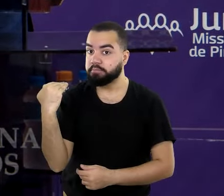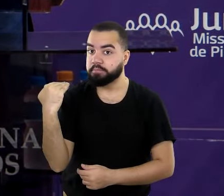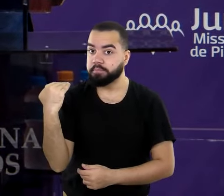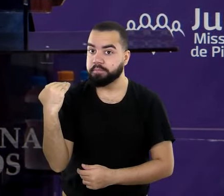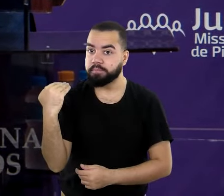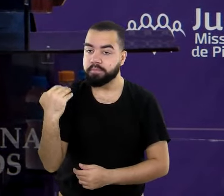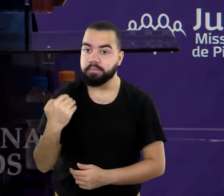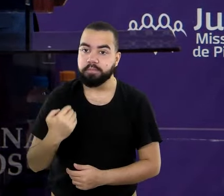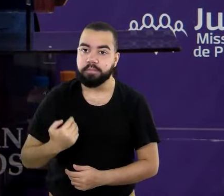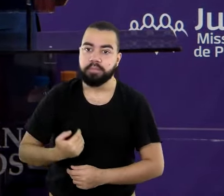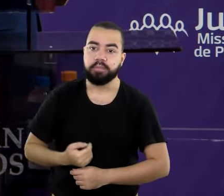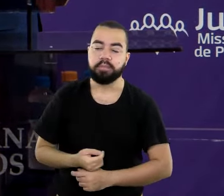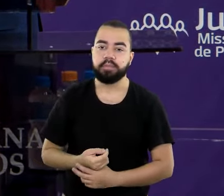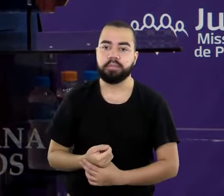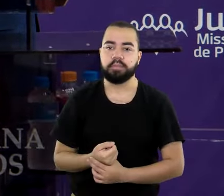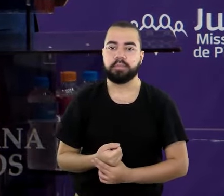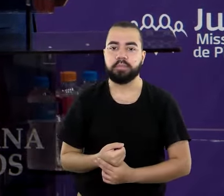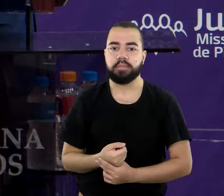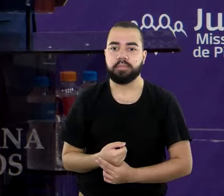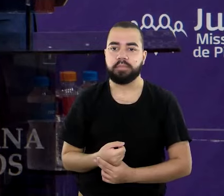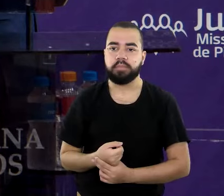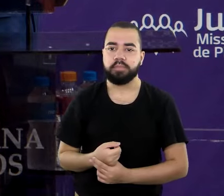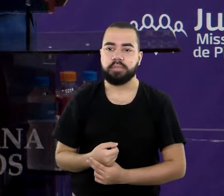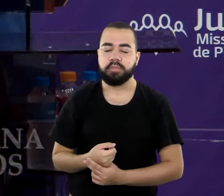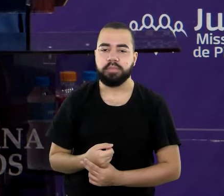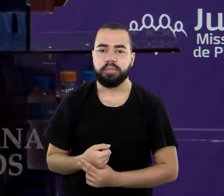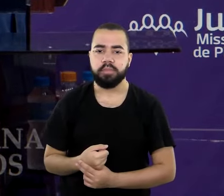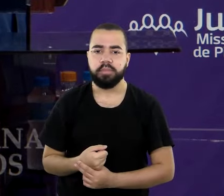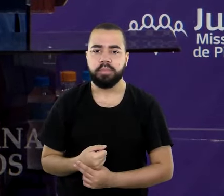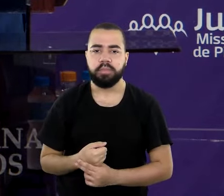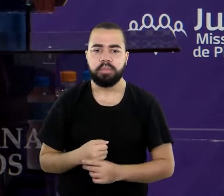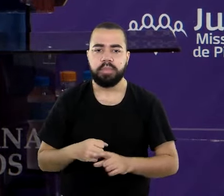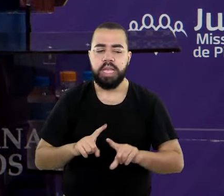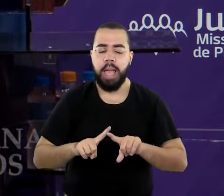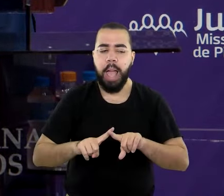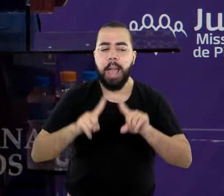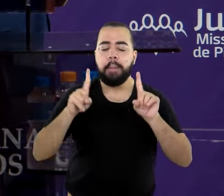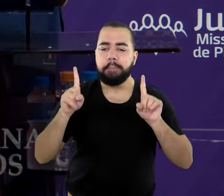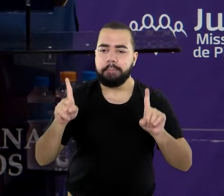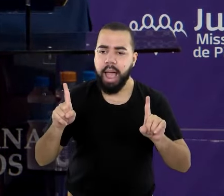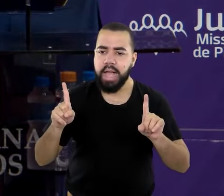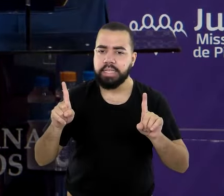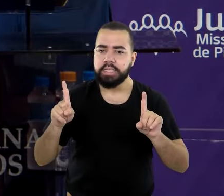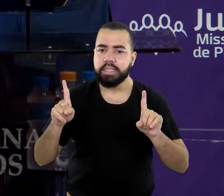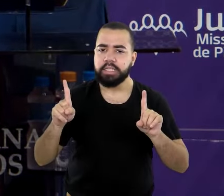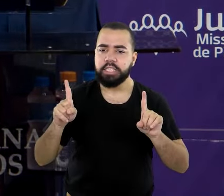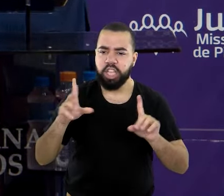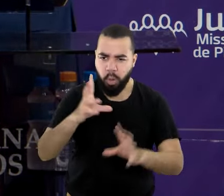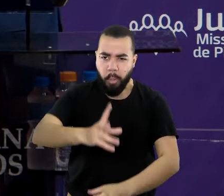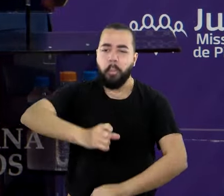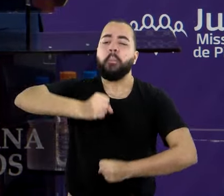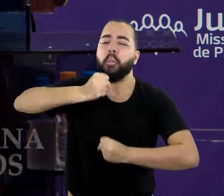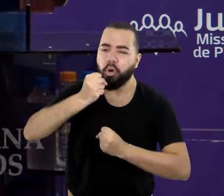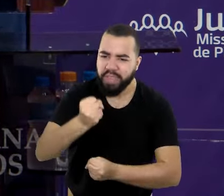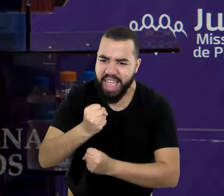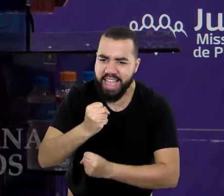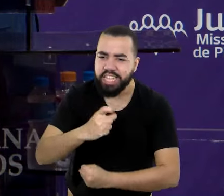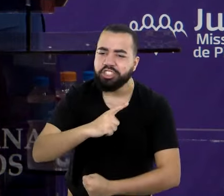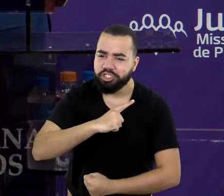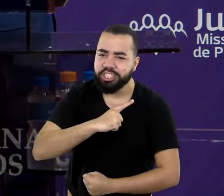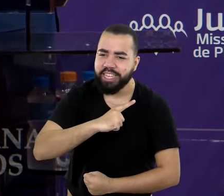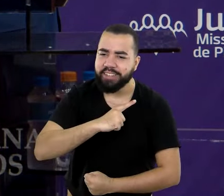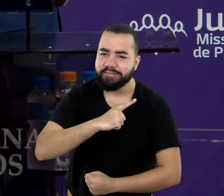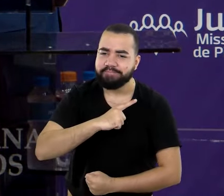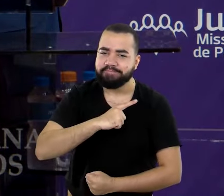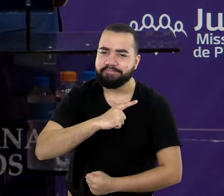있다 하더라도 하나님과의 평화가 되지 않으면 소용이 없습니다. Mesmo que ele tenha todo o poder e tenha toda